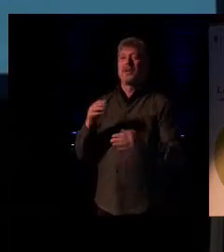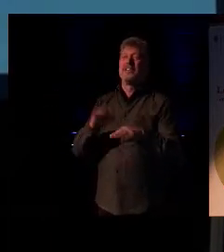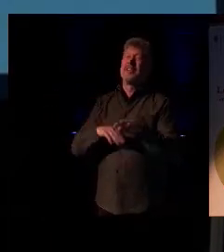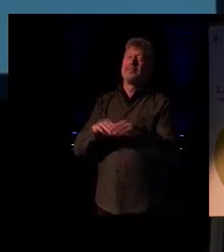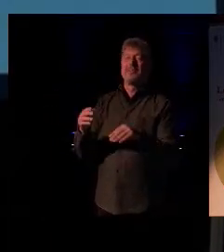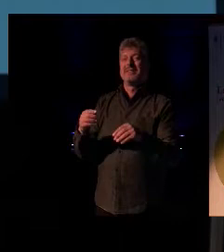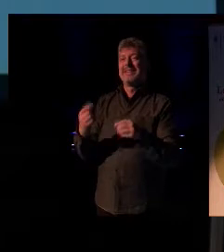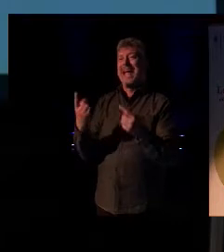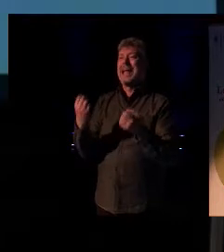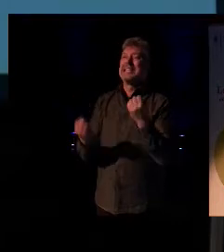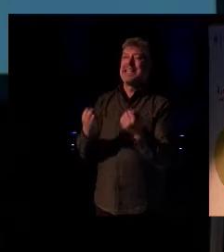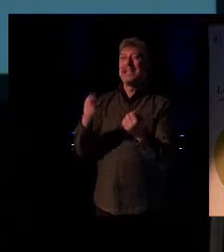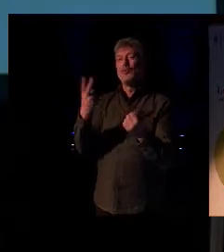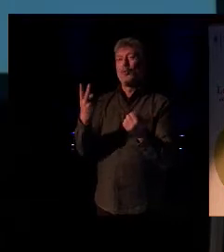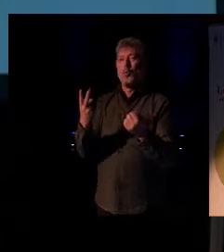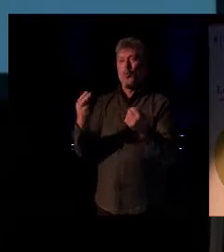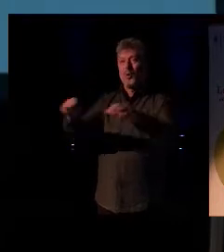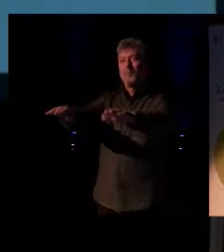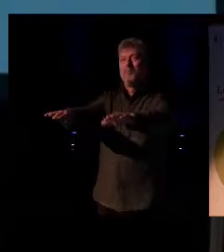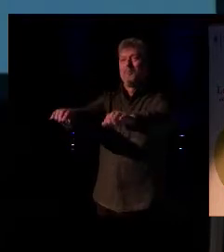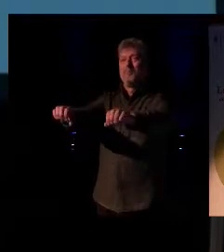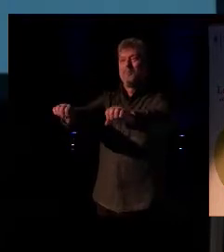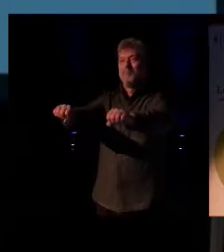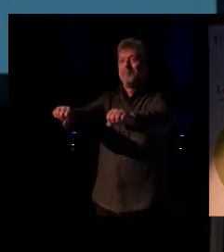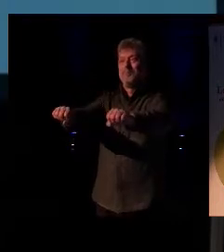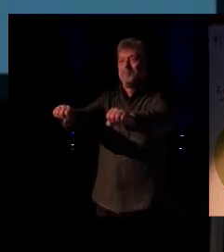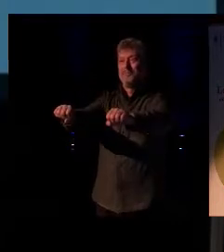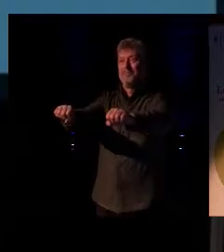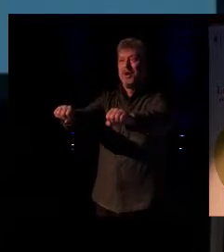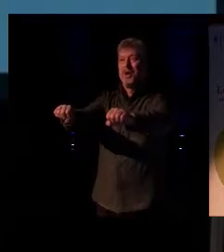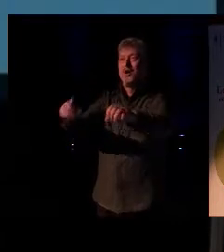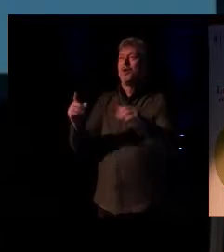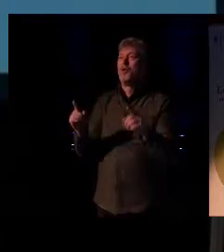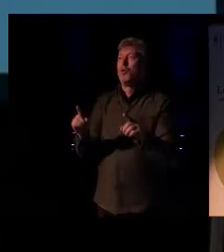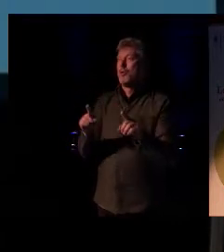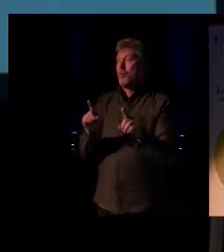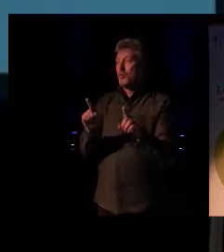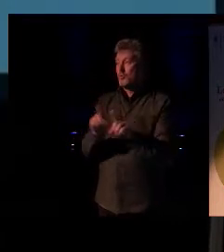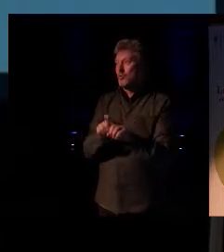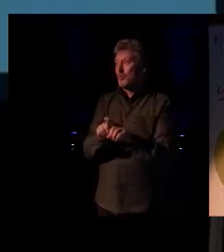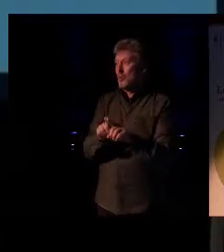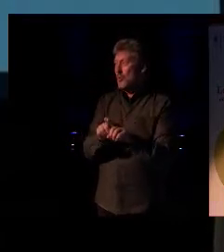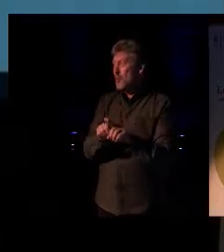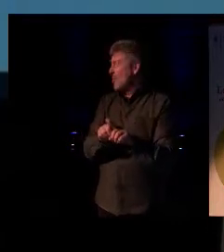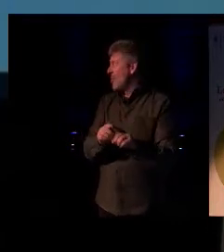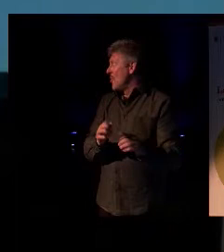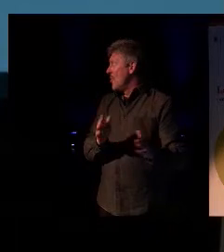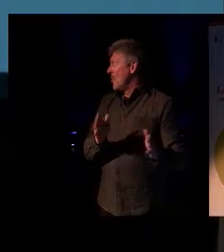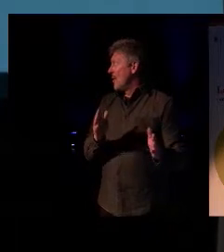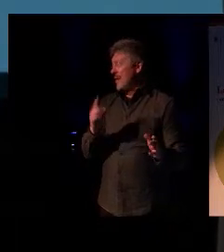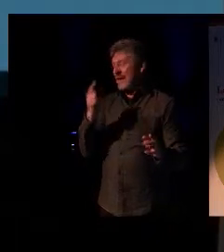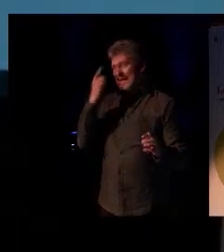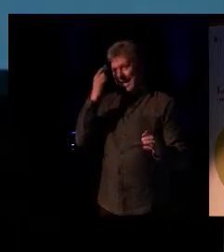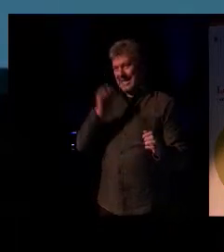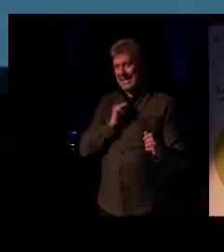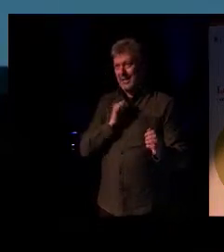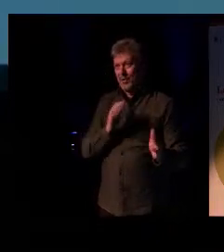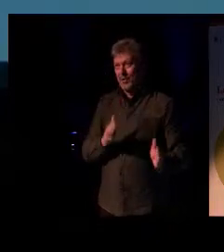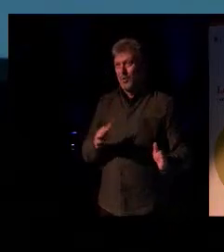en PC, en gryte eller et eller annet. Og så hør godt nå, så går vi til høyre for oss selv. Tenk godt etter